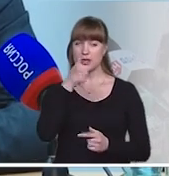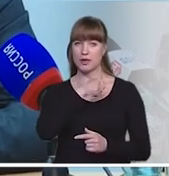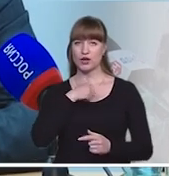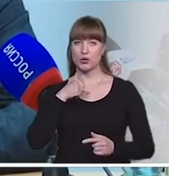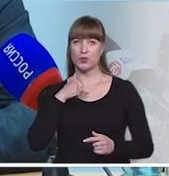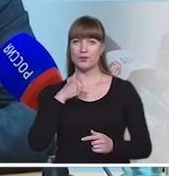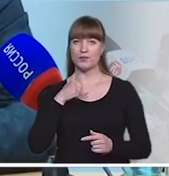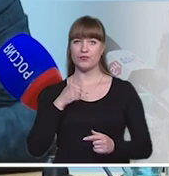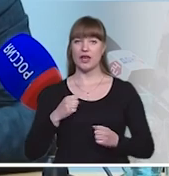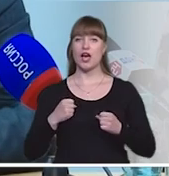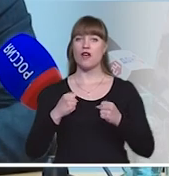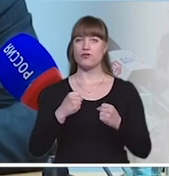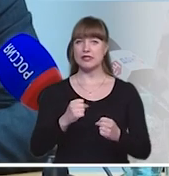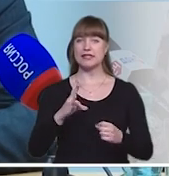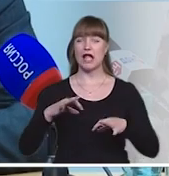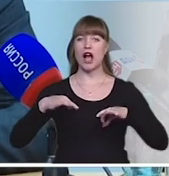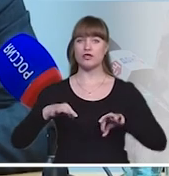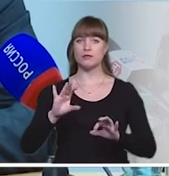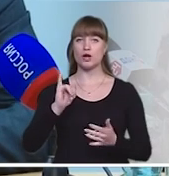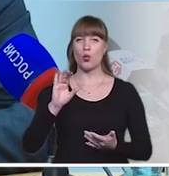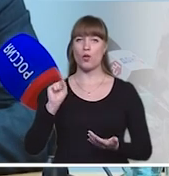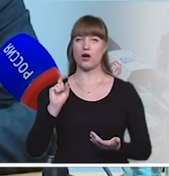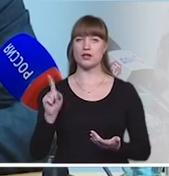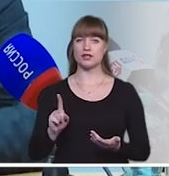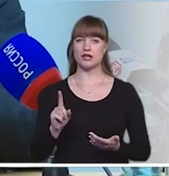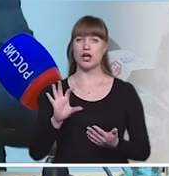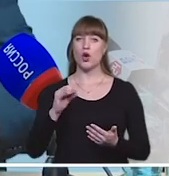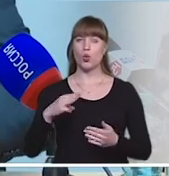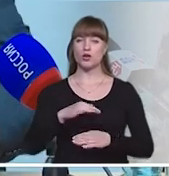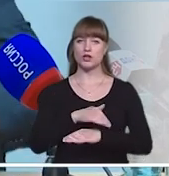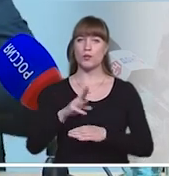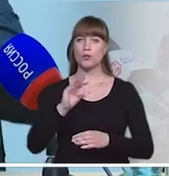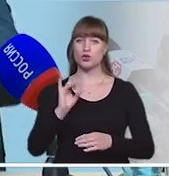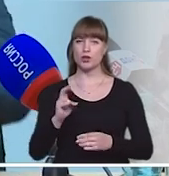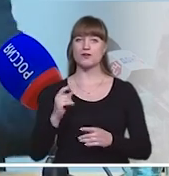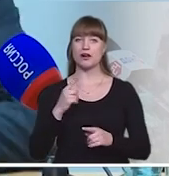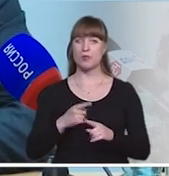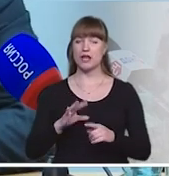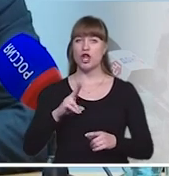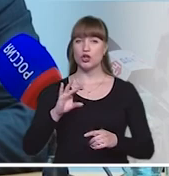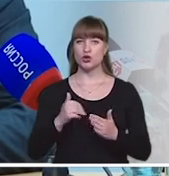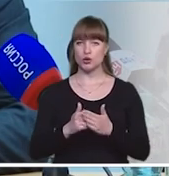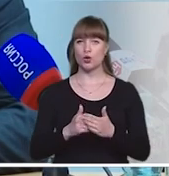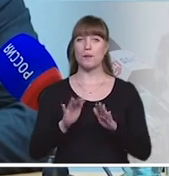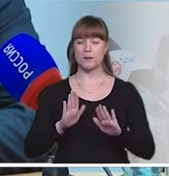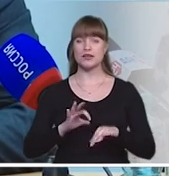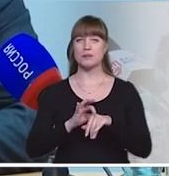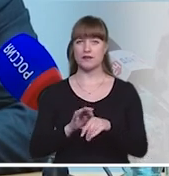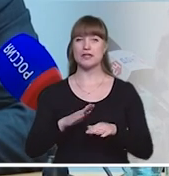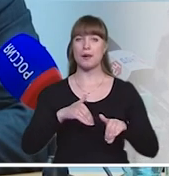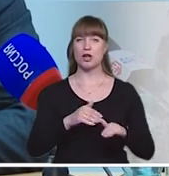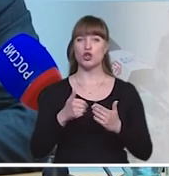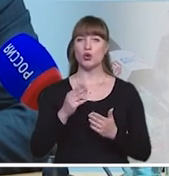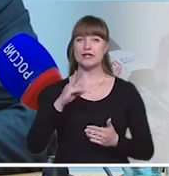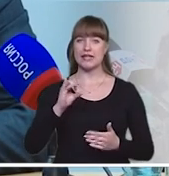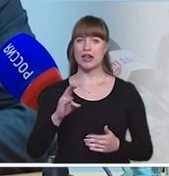их везти на автомобилях УАЗ. От Буденновского проспекта до непосредственно места проведения парада,